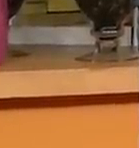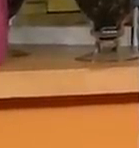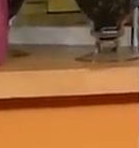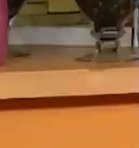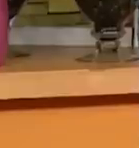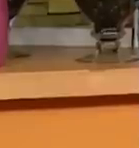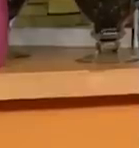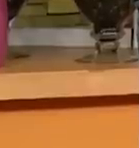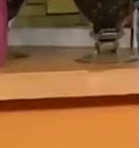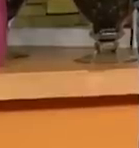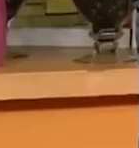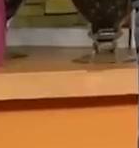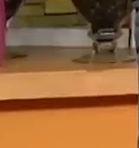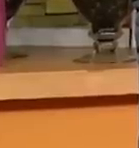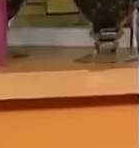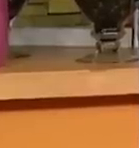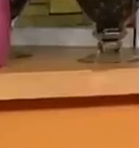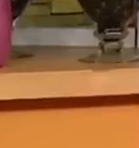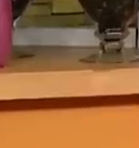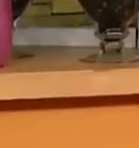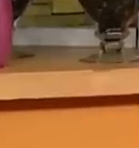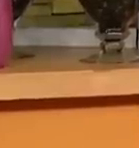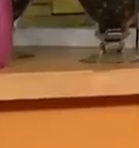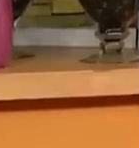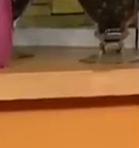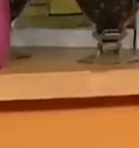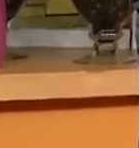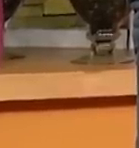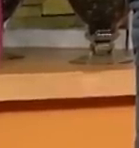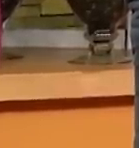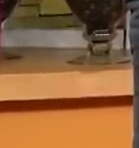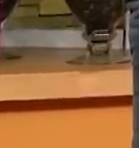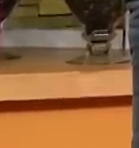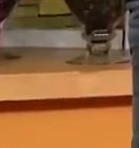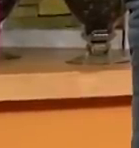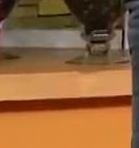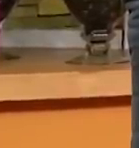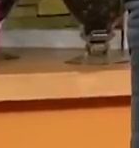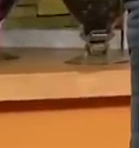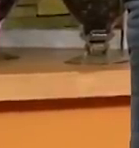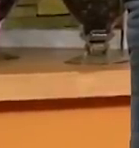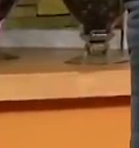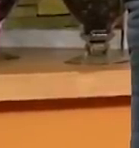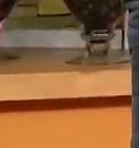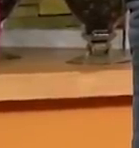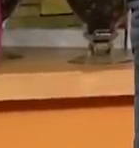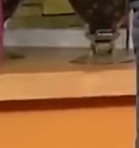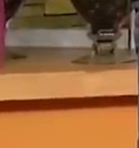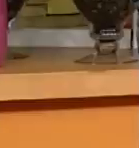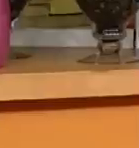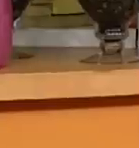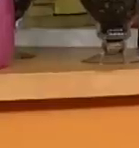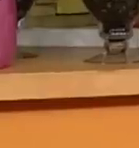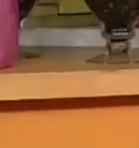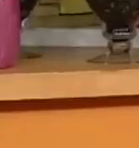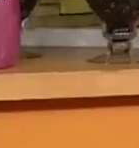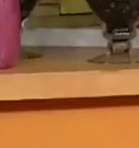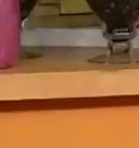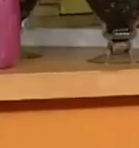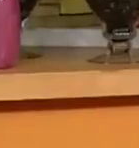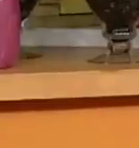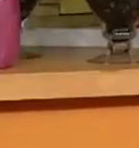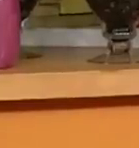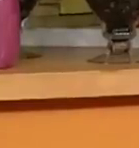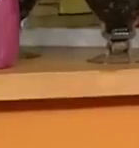sa youtube.com/GMA News. I-click lang ang subscribe button. At sa mga kapuso abroad, maaari kaming